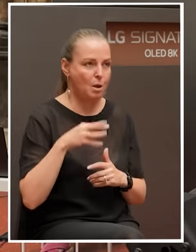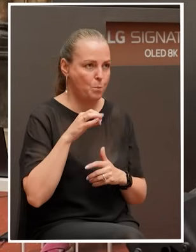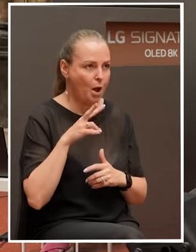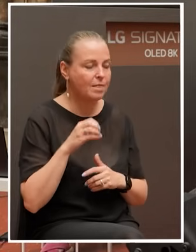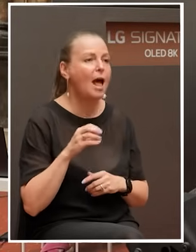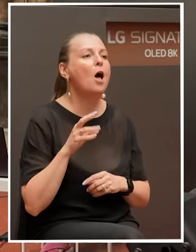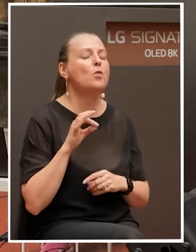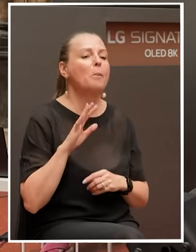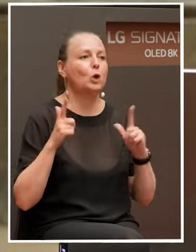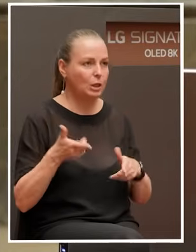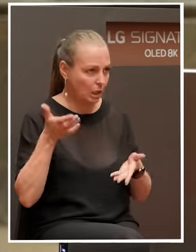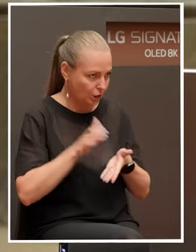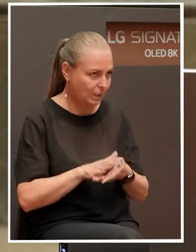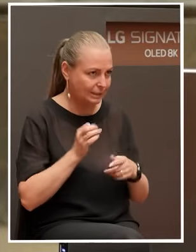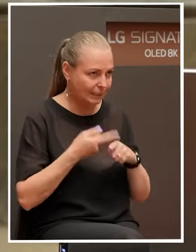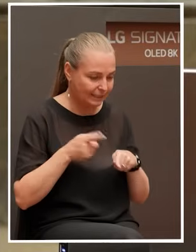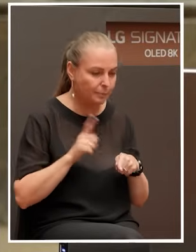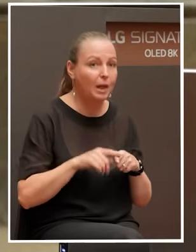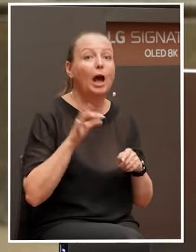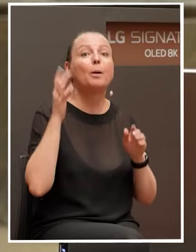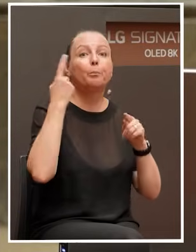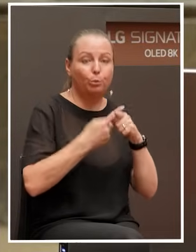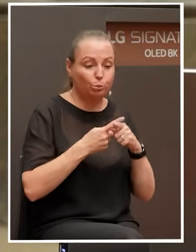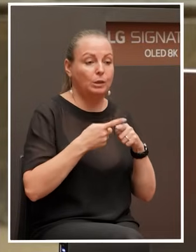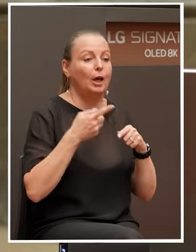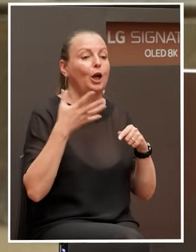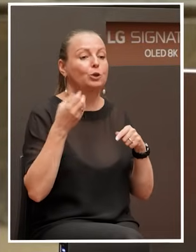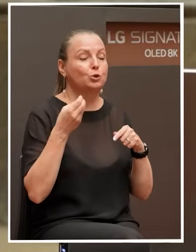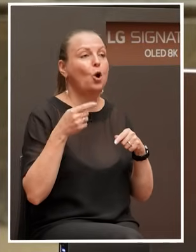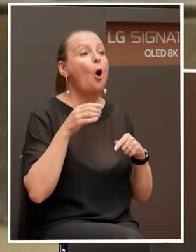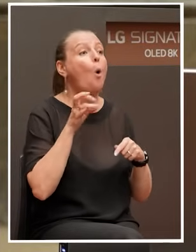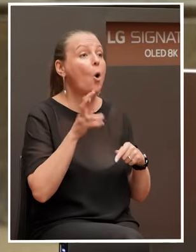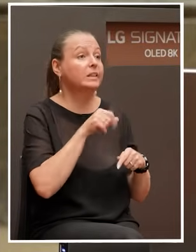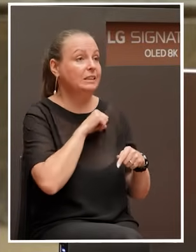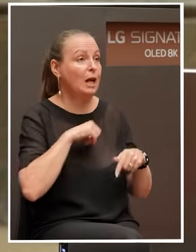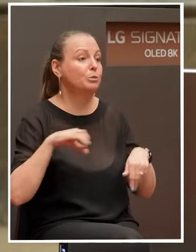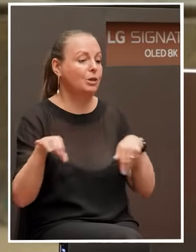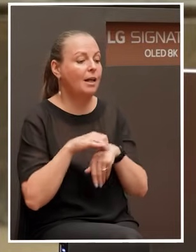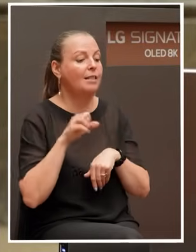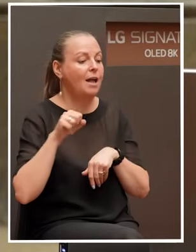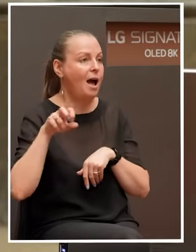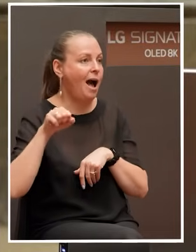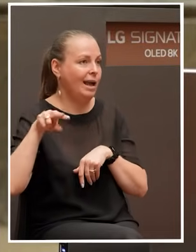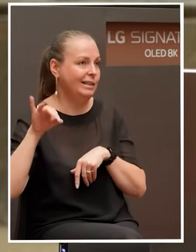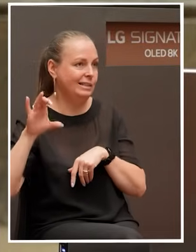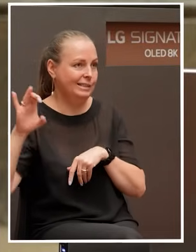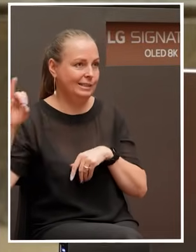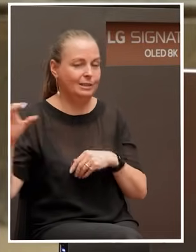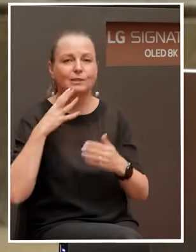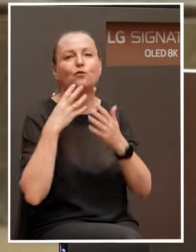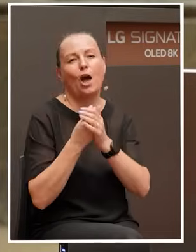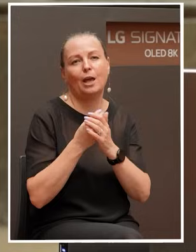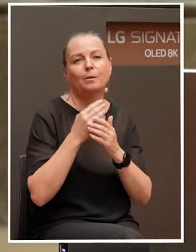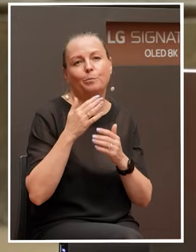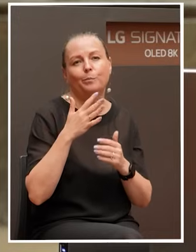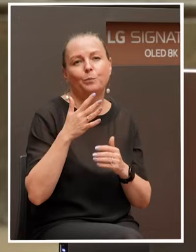все-таки соглашается. На фоне этого замужества он, наконец, женится на Алисе Ашеде, своей многолетней